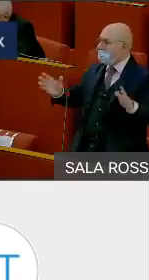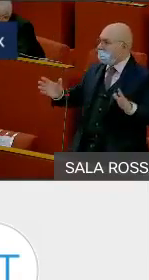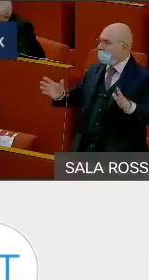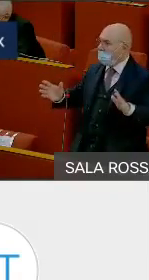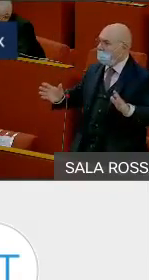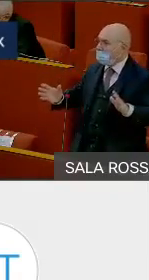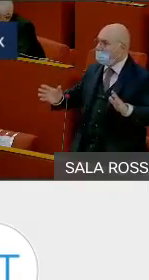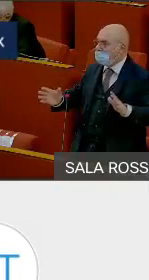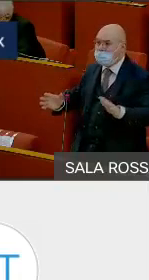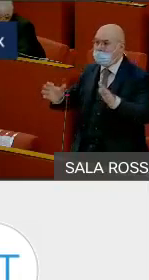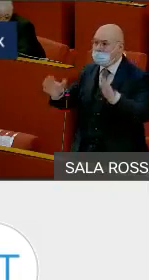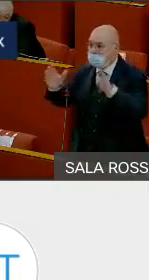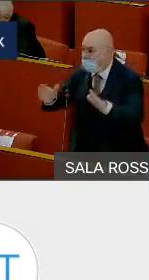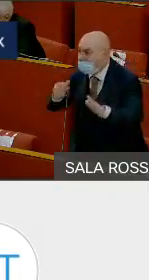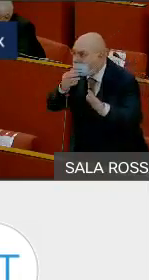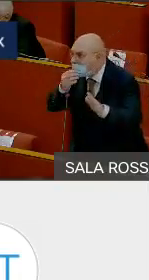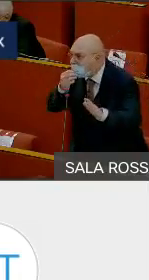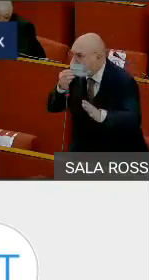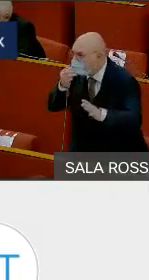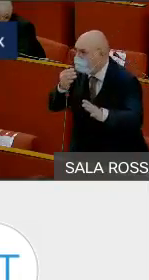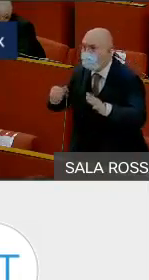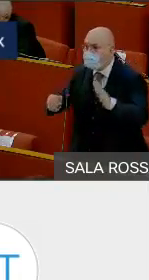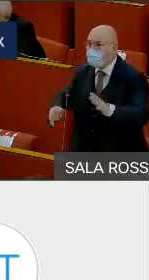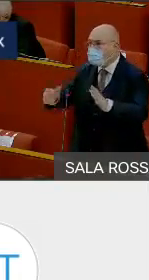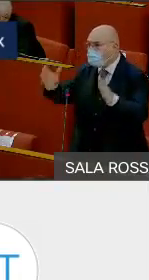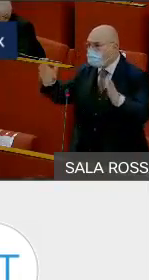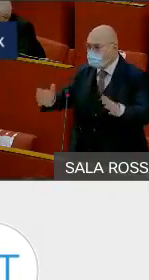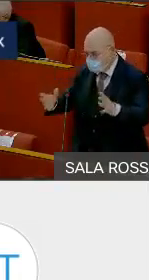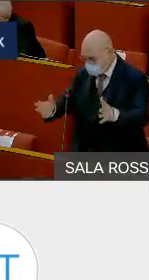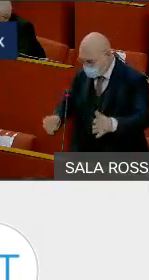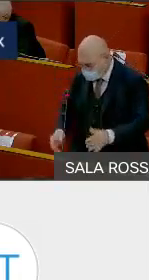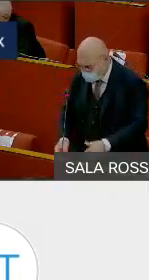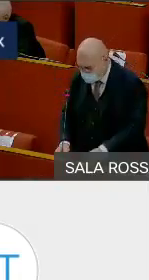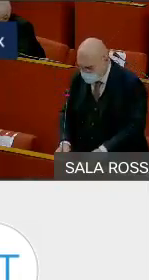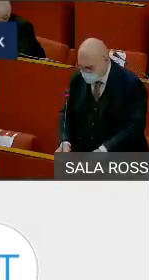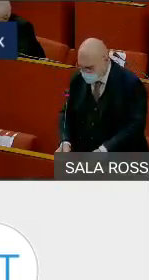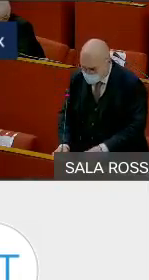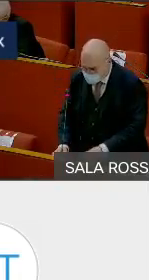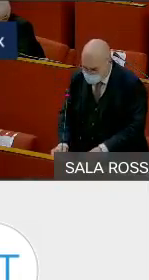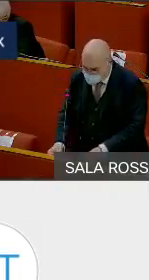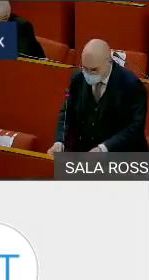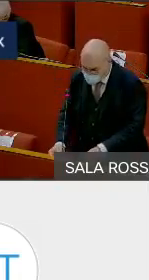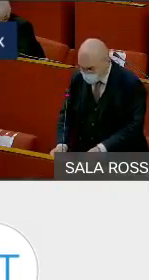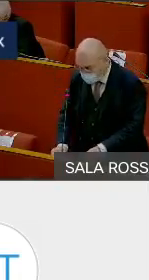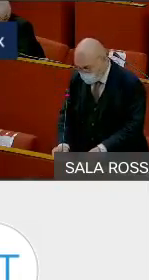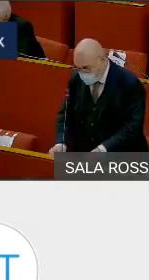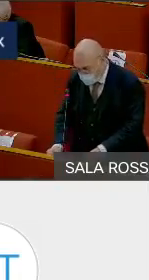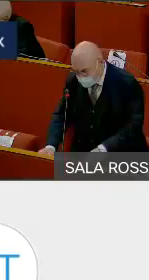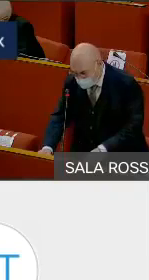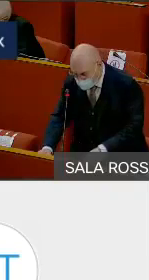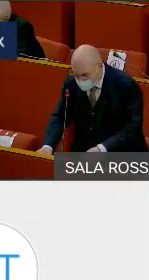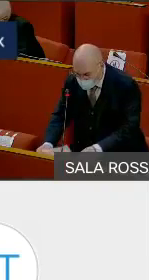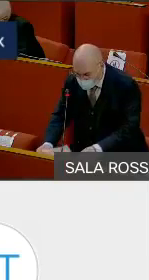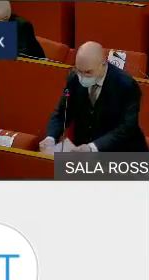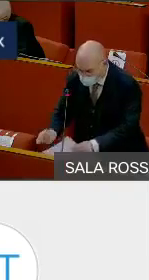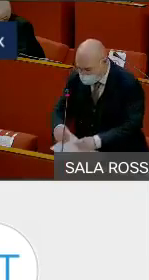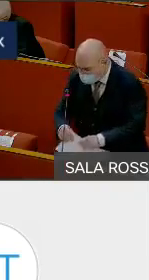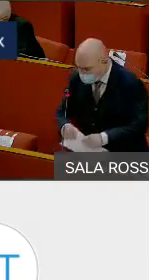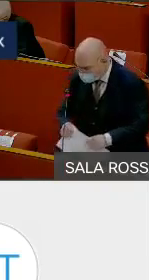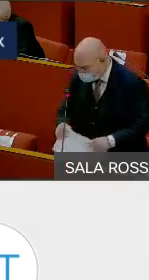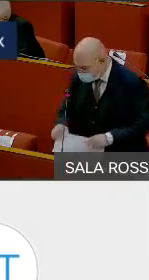si poteva fare questi eventi quadrati no non è vero per i motivi che sono stati evidenziati poi